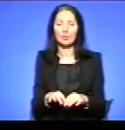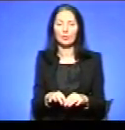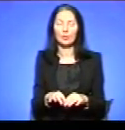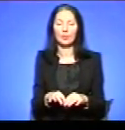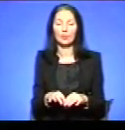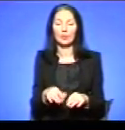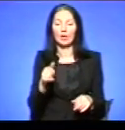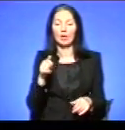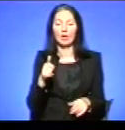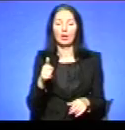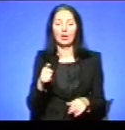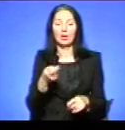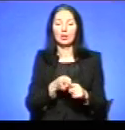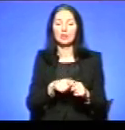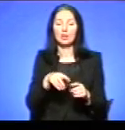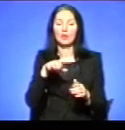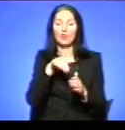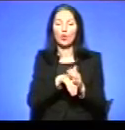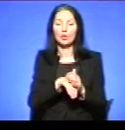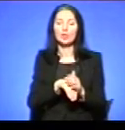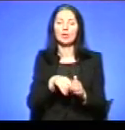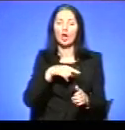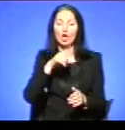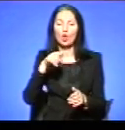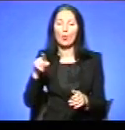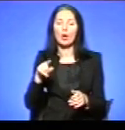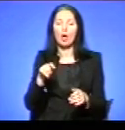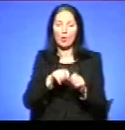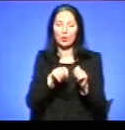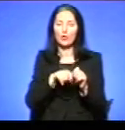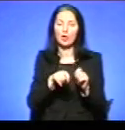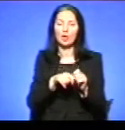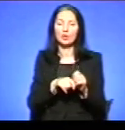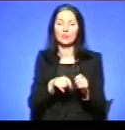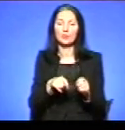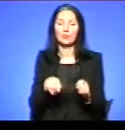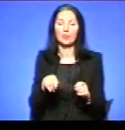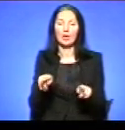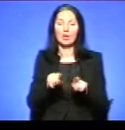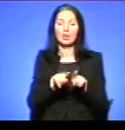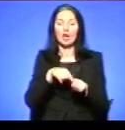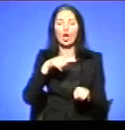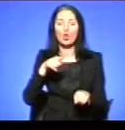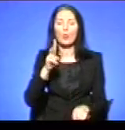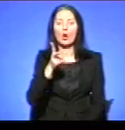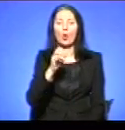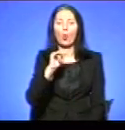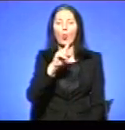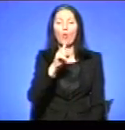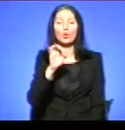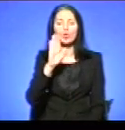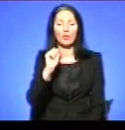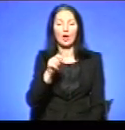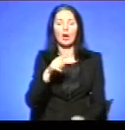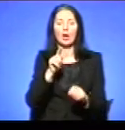Він включає в себе перевірку ідентифікаційних номерів агрегатів даного автомобіля. Це такі, як номер кузова і номер двигуна,